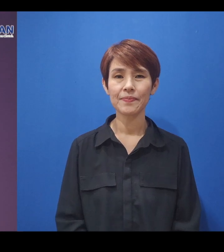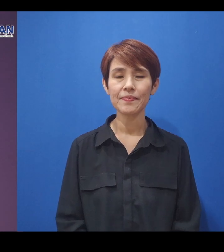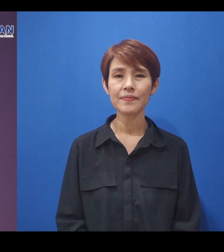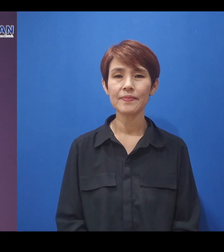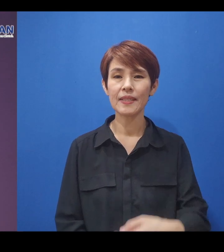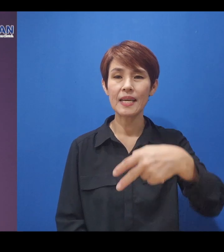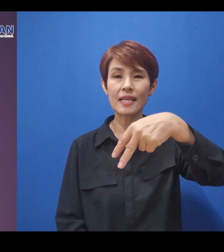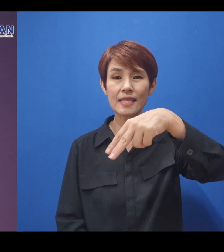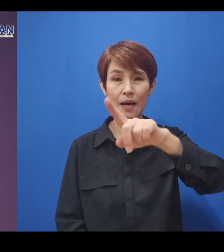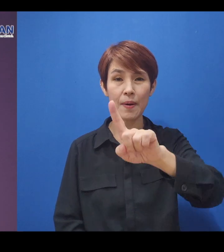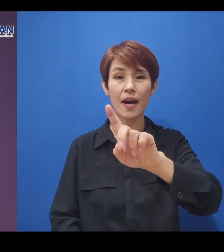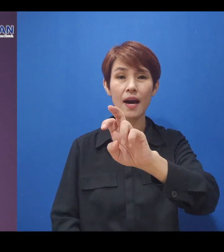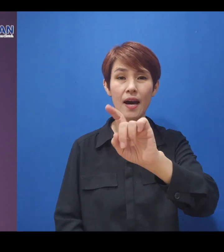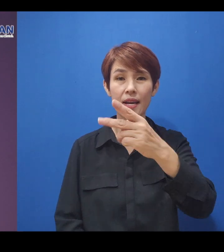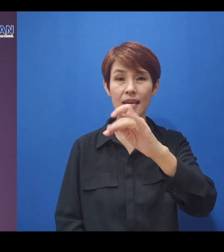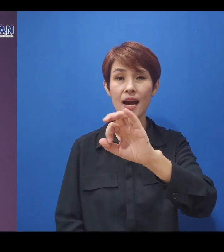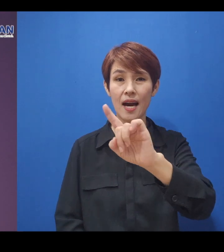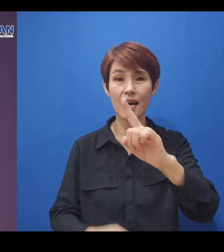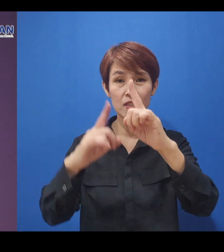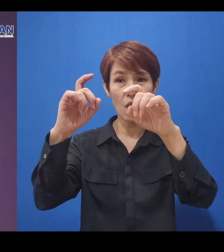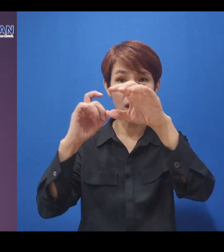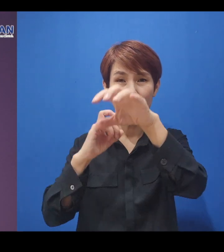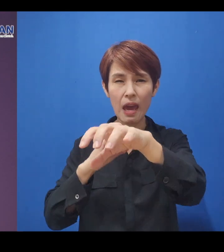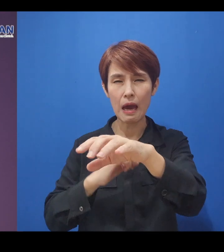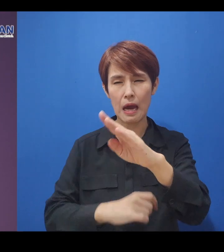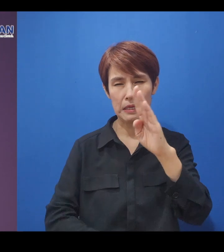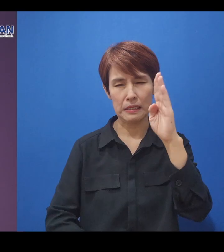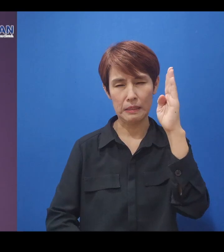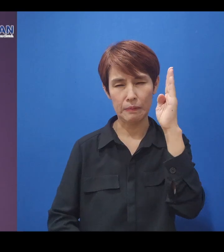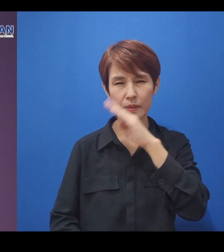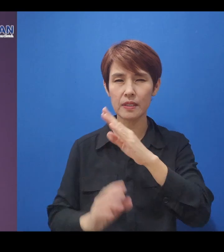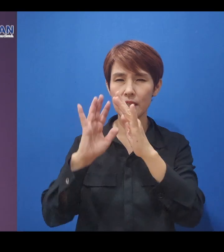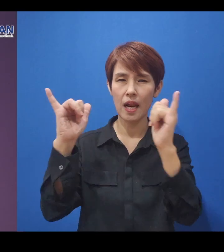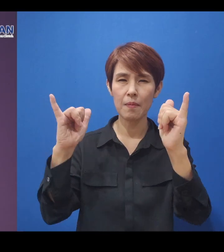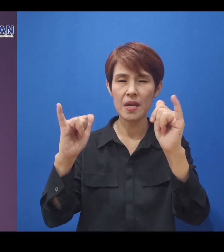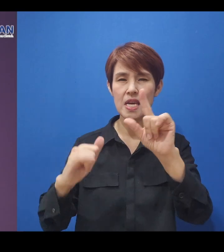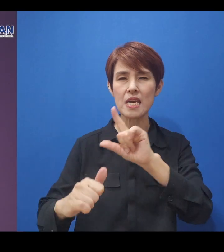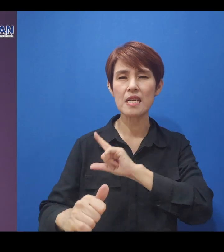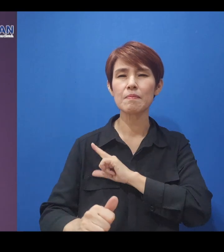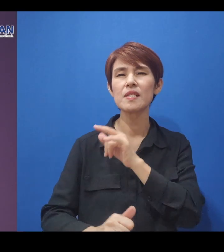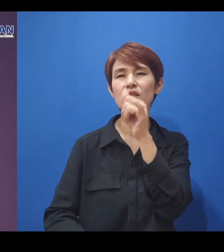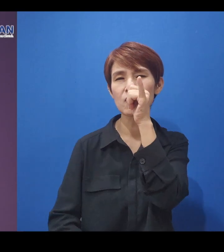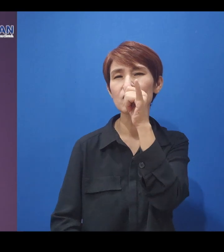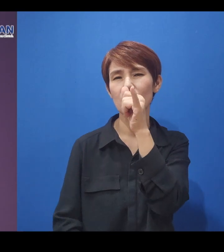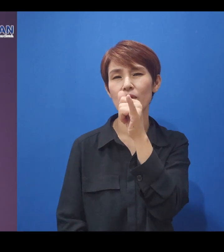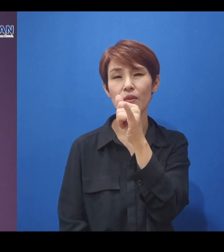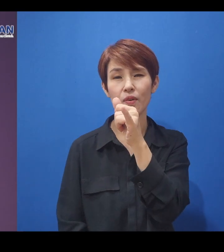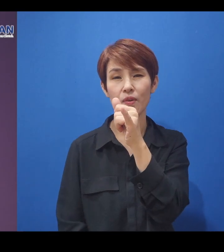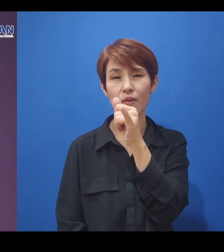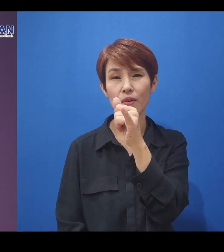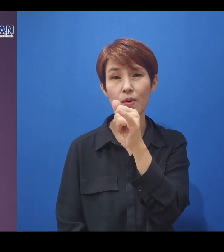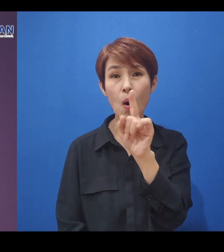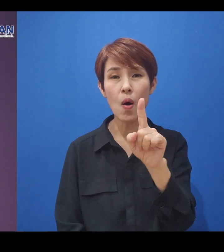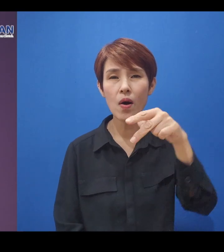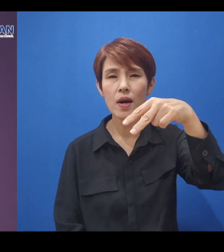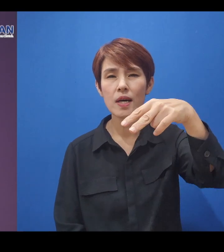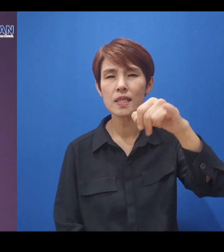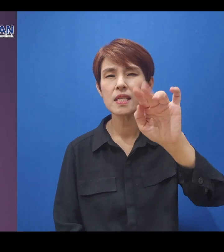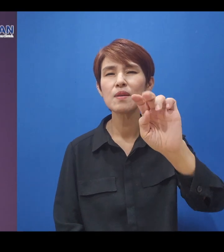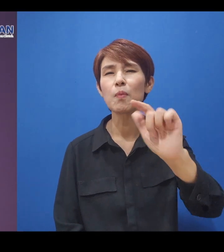사마리아 성에는 아주 못된 사람의 이름이 지배하고 있었습니다.